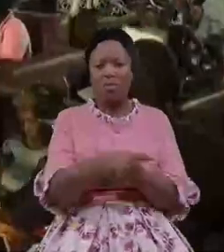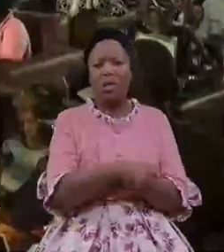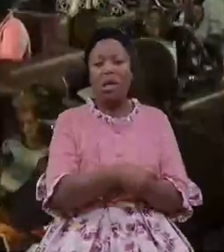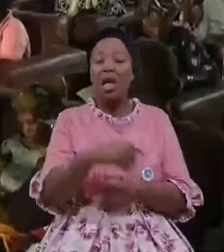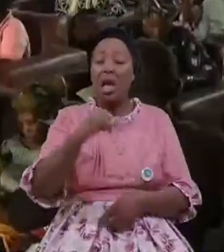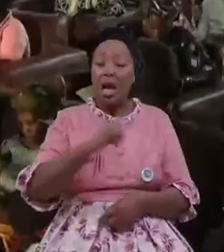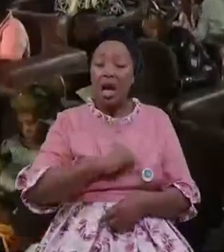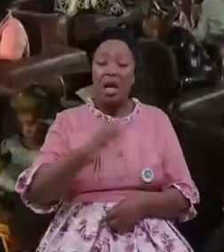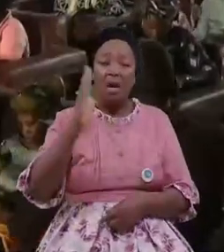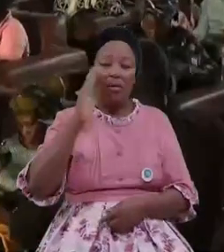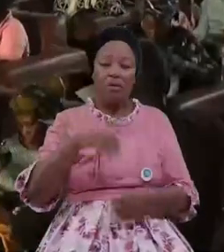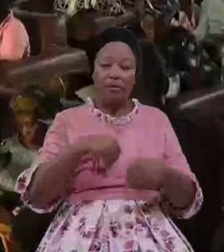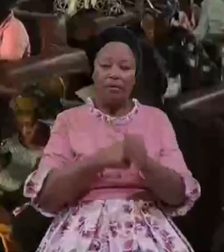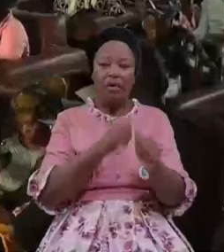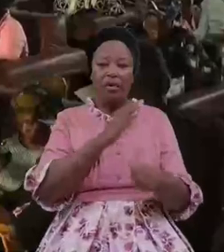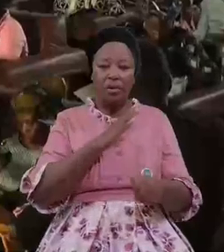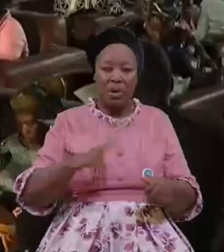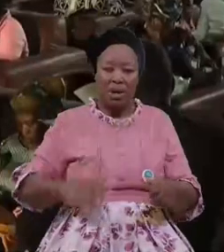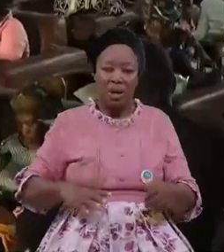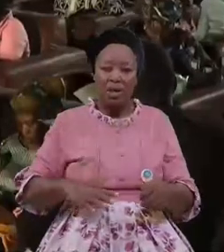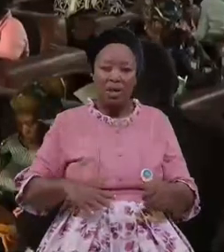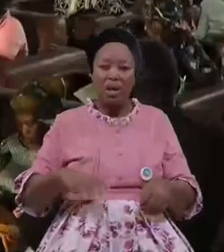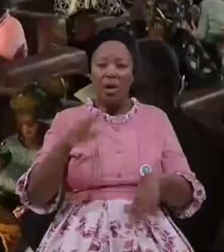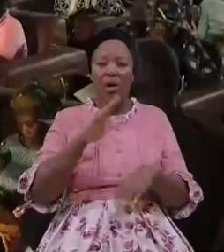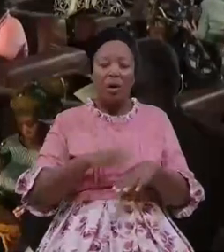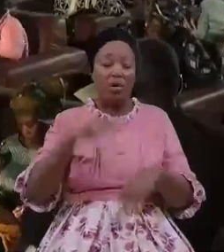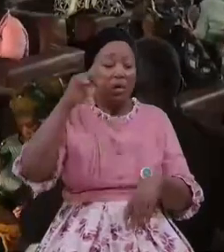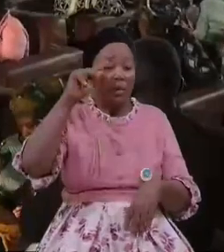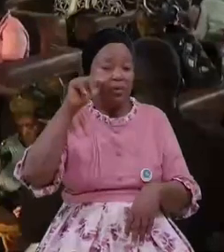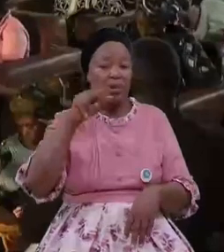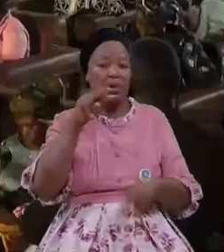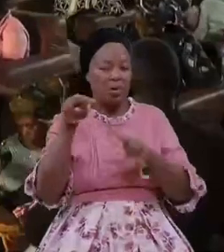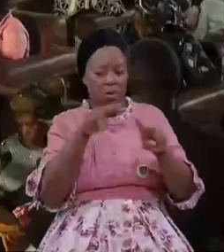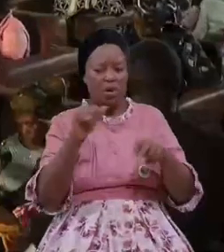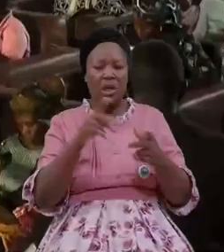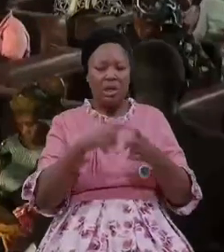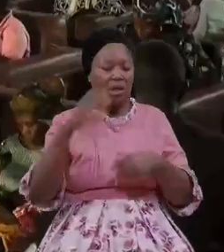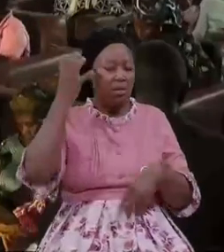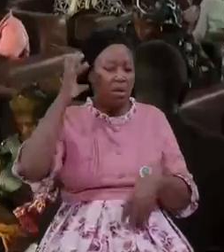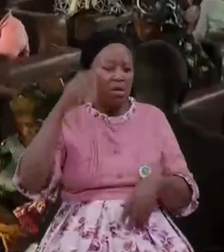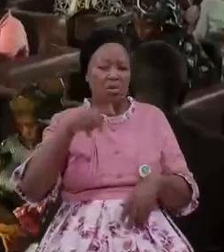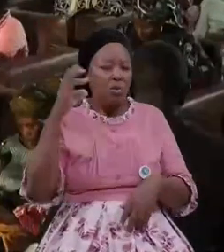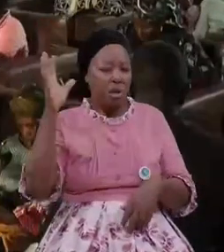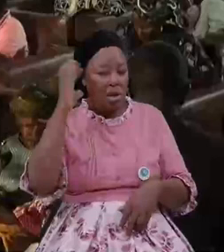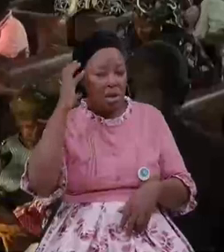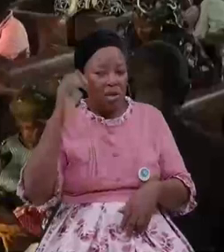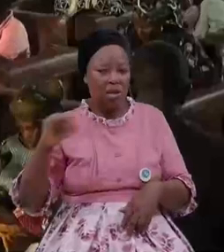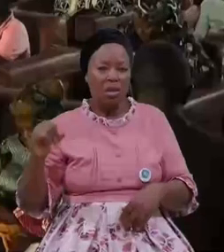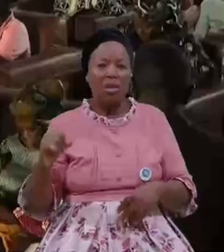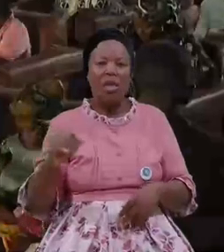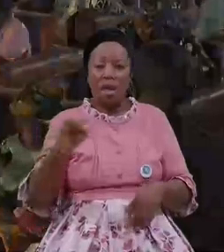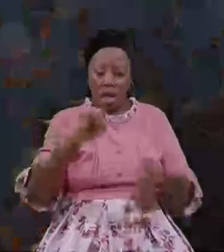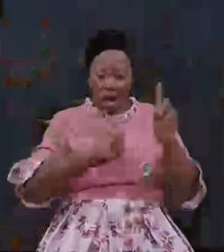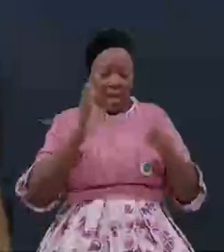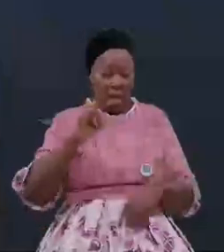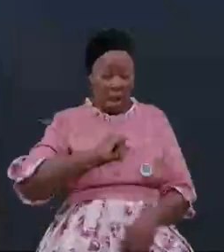Christ à la télé vous êtes à la télé vous êtes à la radio vous êtes à à vous écoutez la vous écoutez la